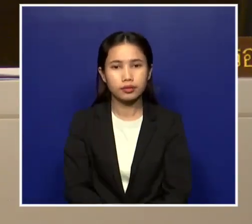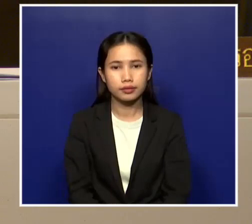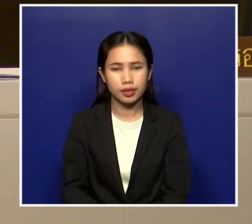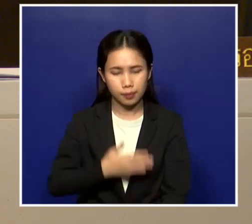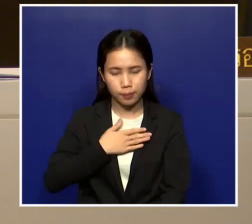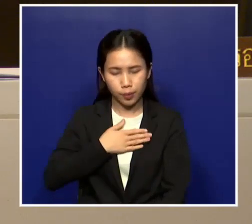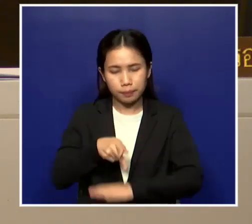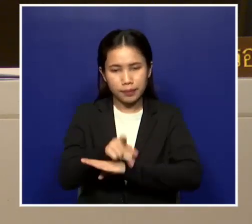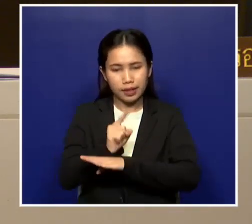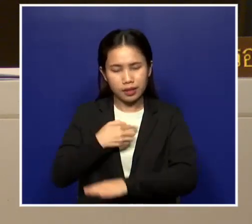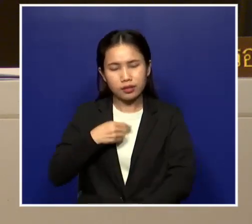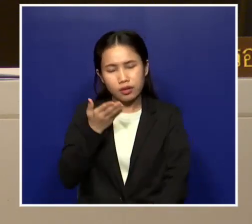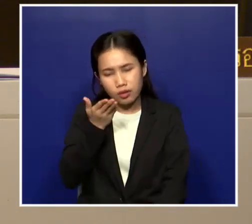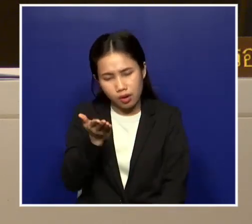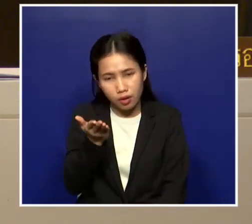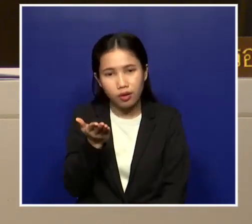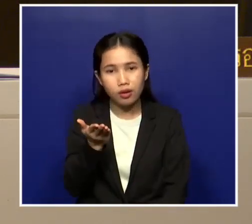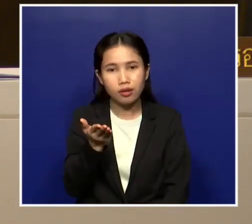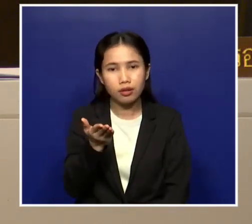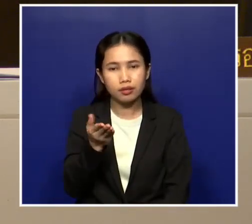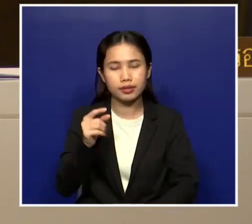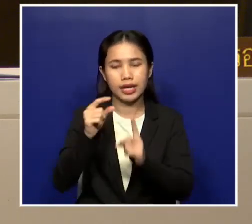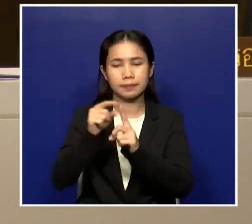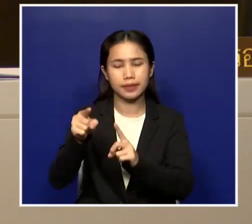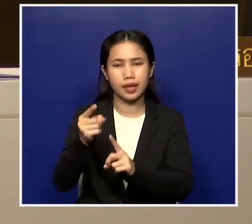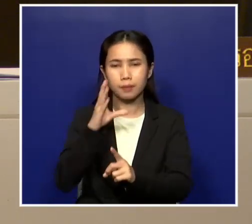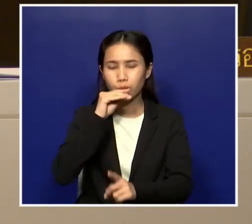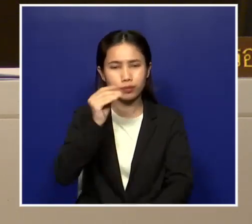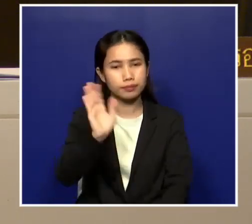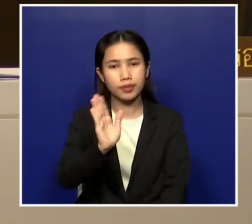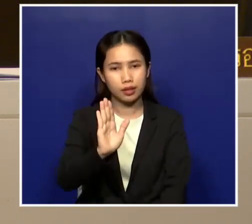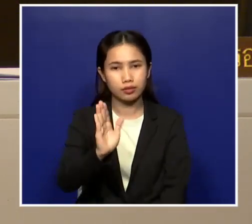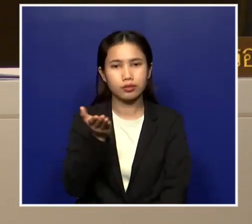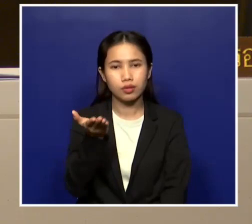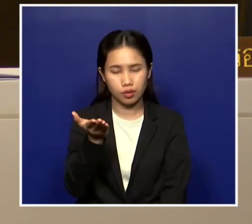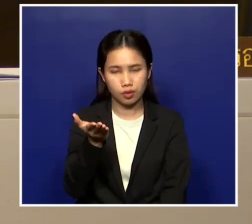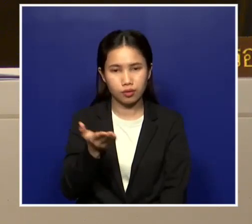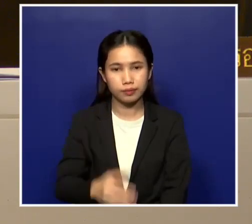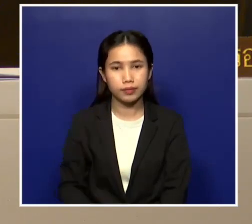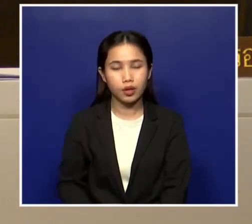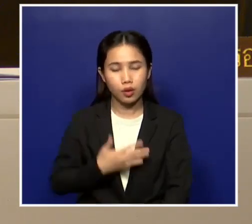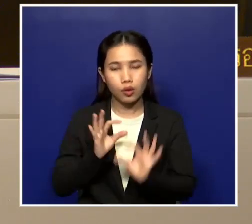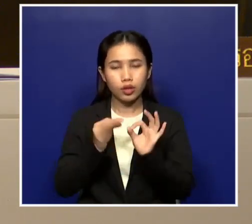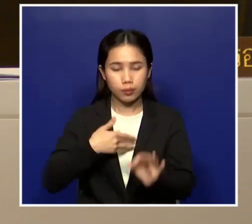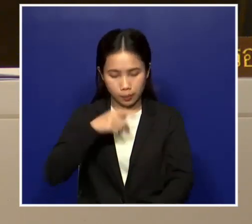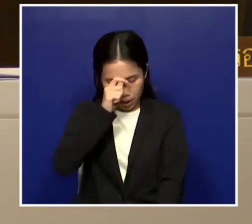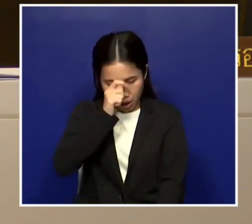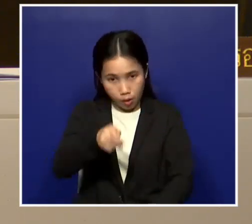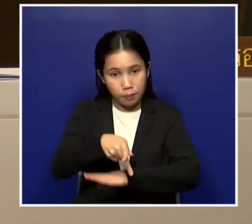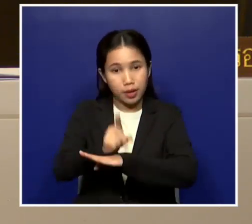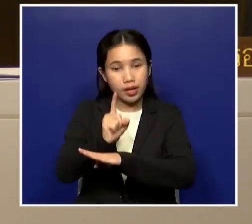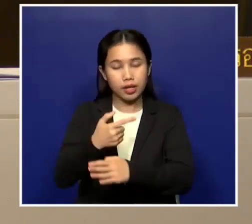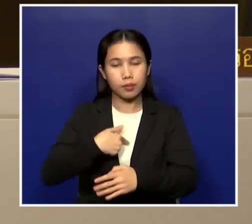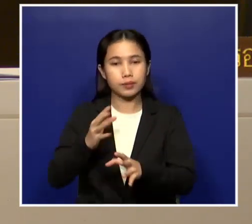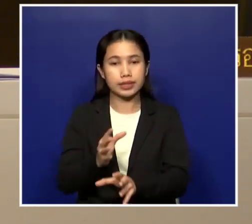องขอร้องคำนี้ไม่ให้พูดนะครับท่านพุท ธก็ทำมาผมเคารพท่านประธานนะ ครับ ผมจะสรุปย่อๆแล้